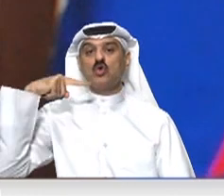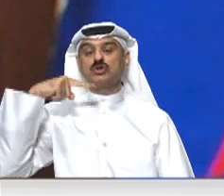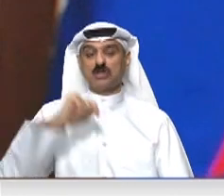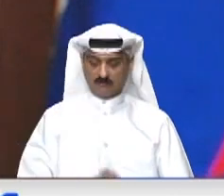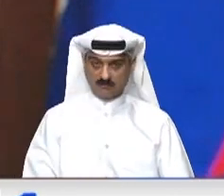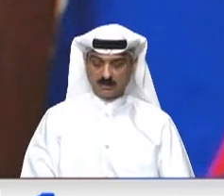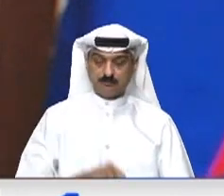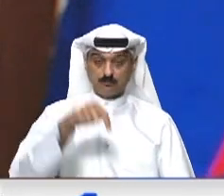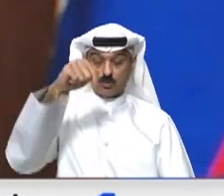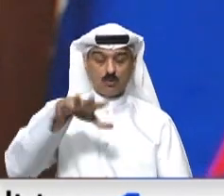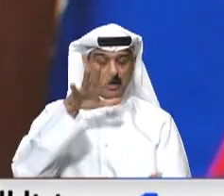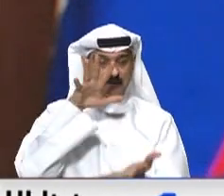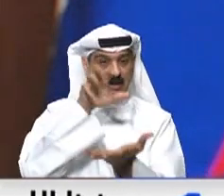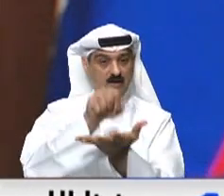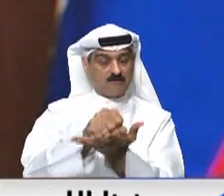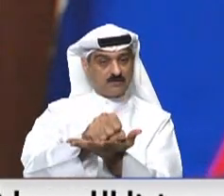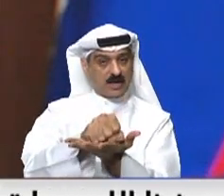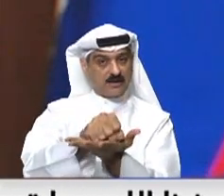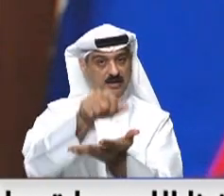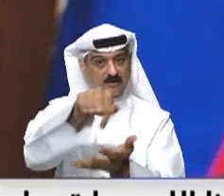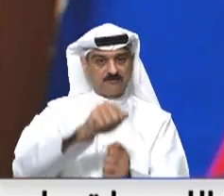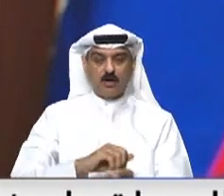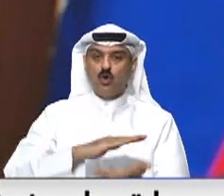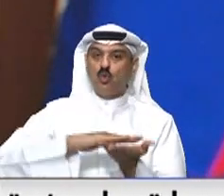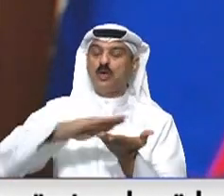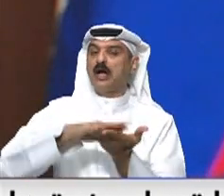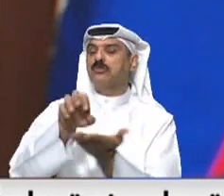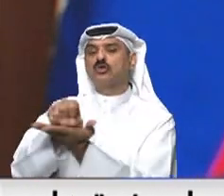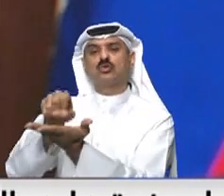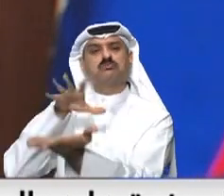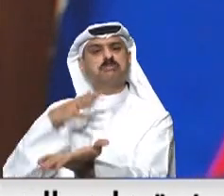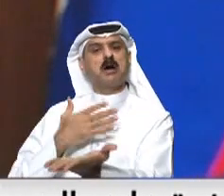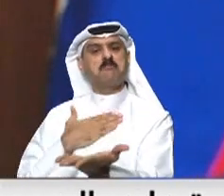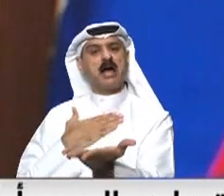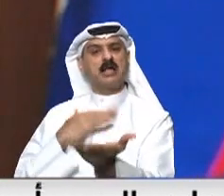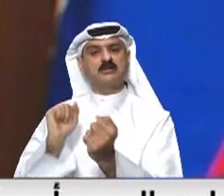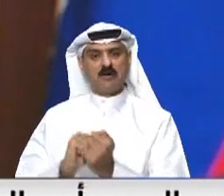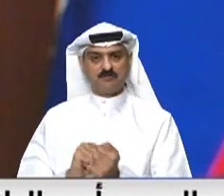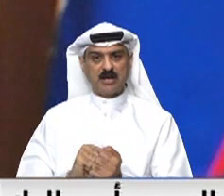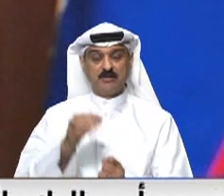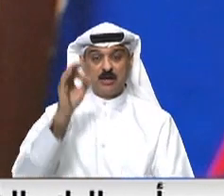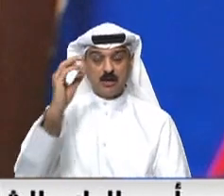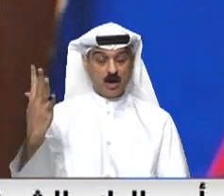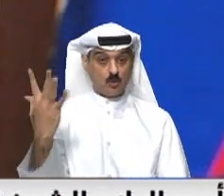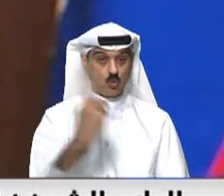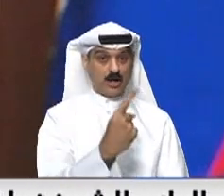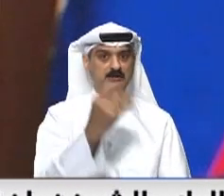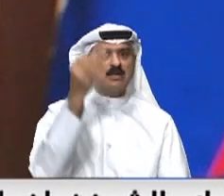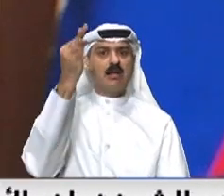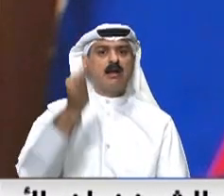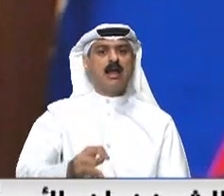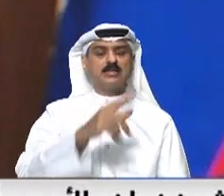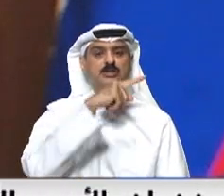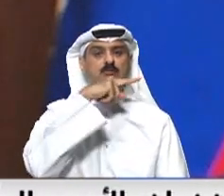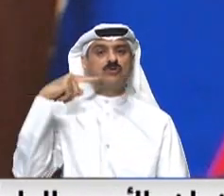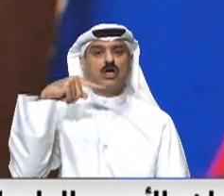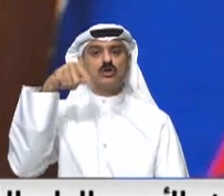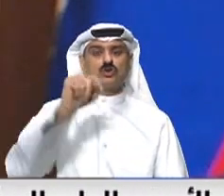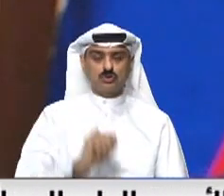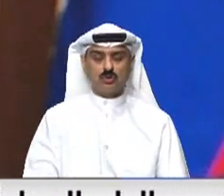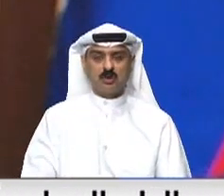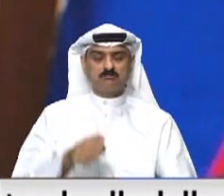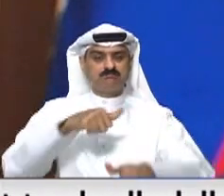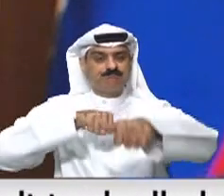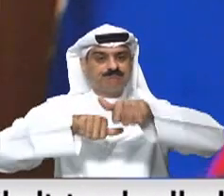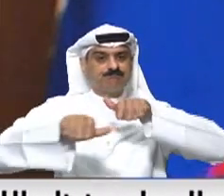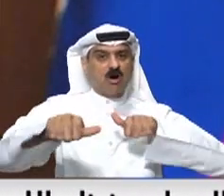أجل سيادتنا واستقلالنا. إن كل ما من شأنه أن يمس وحدة الصف في روسيا ارتداد